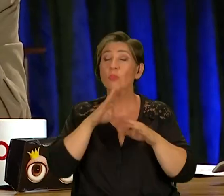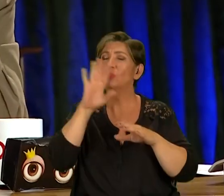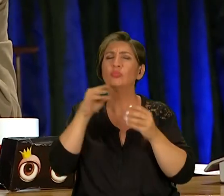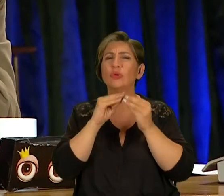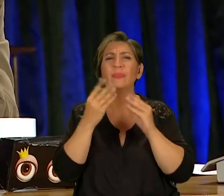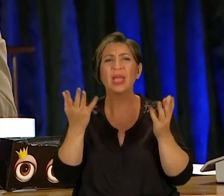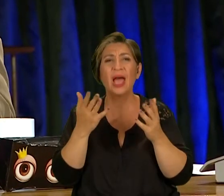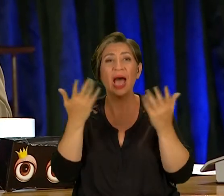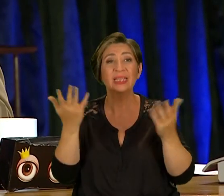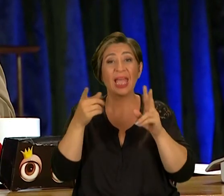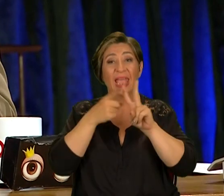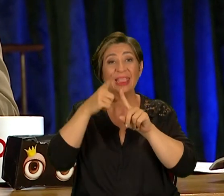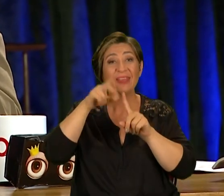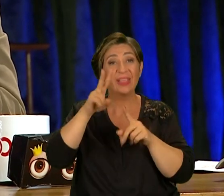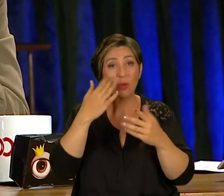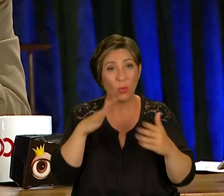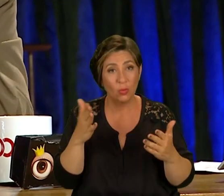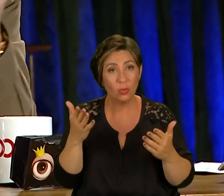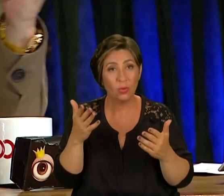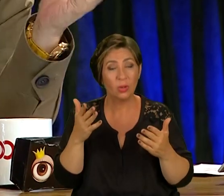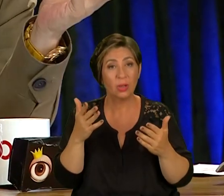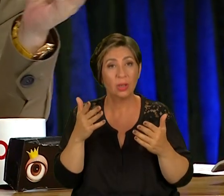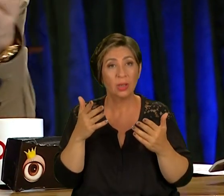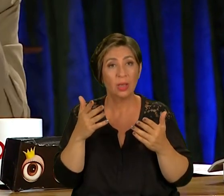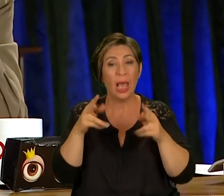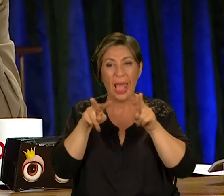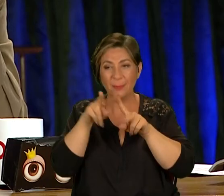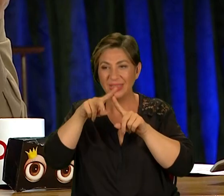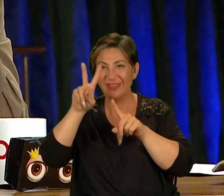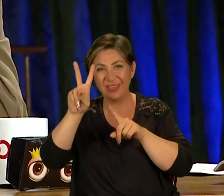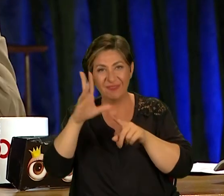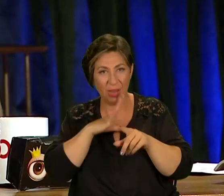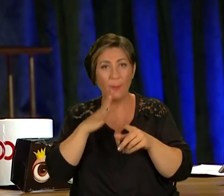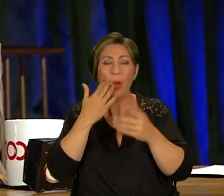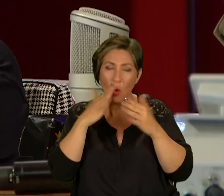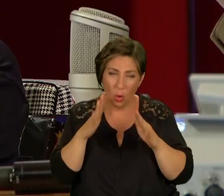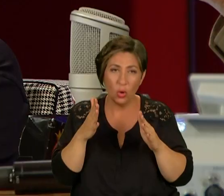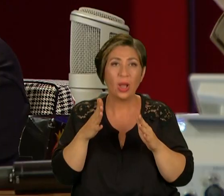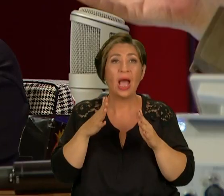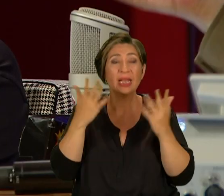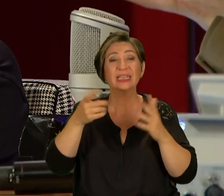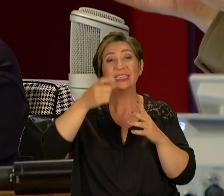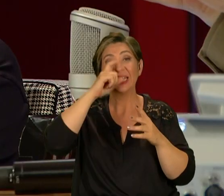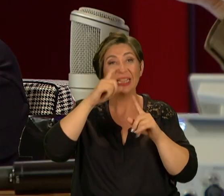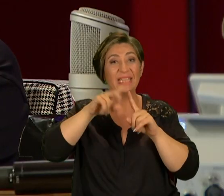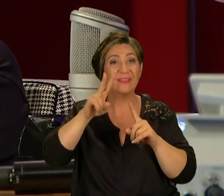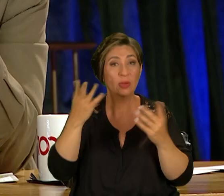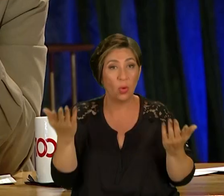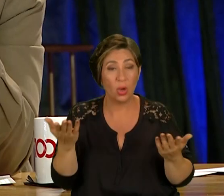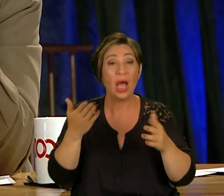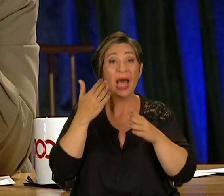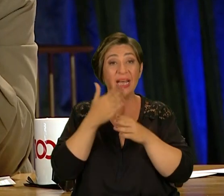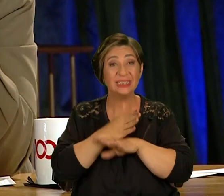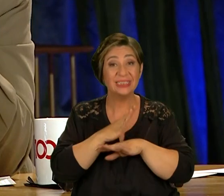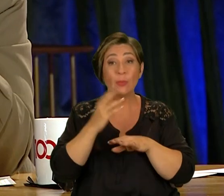şu. Artık MTV yok. Evet. MTV var ama aslında yok. Aslında artık Kral TV yok. Evet.